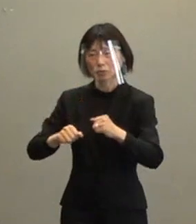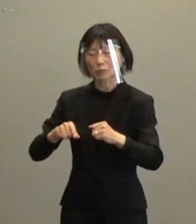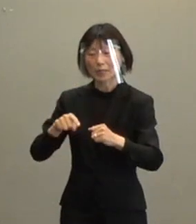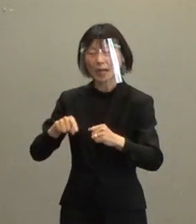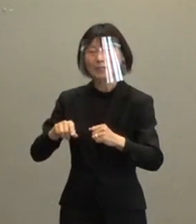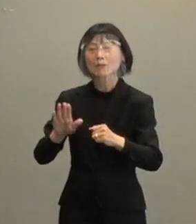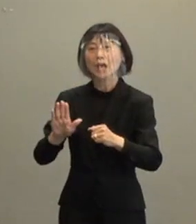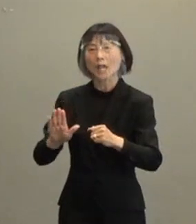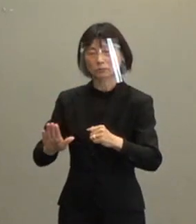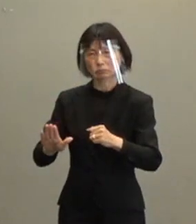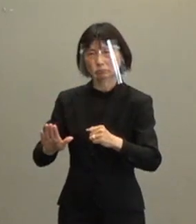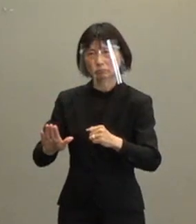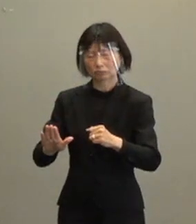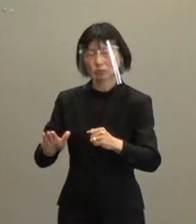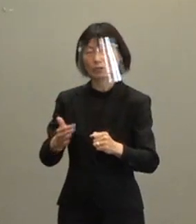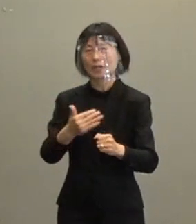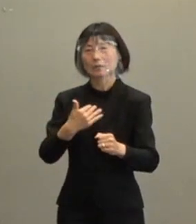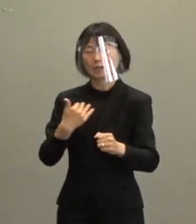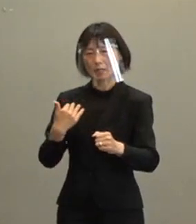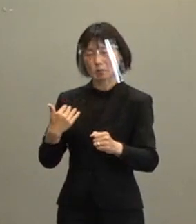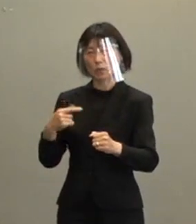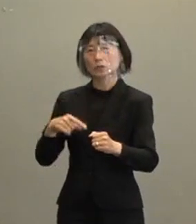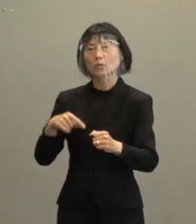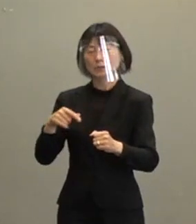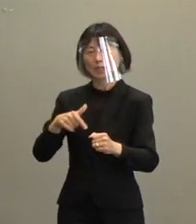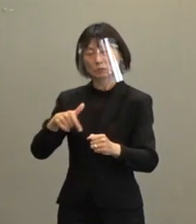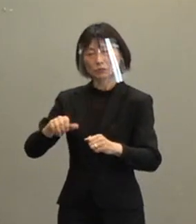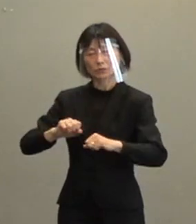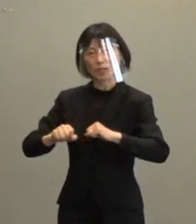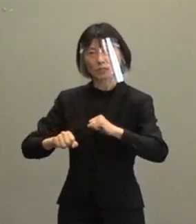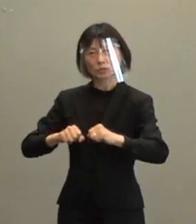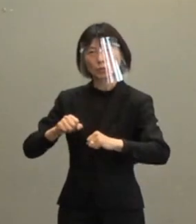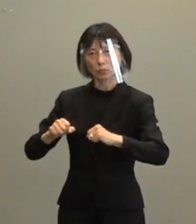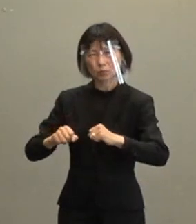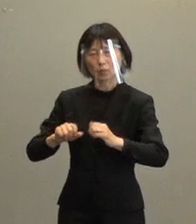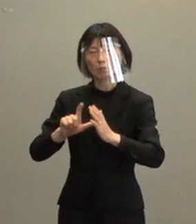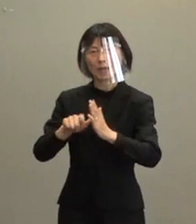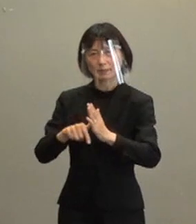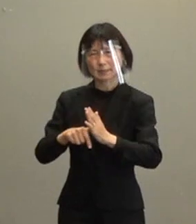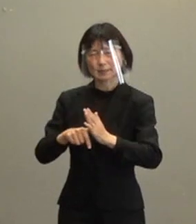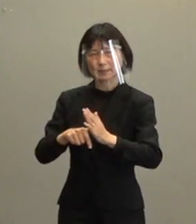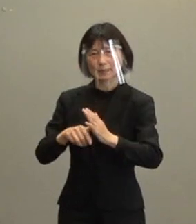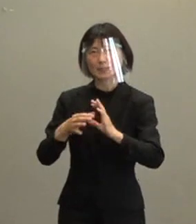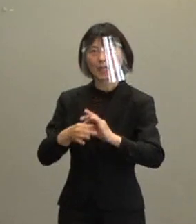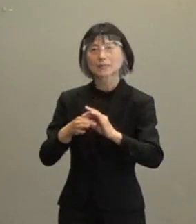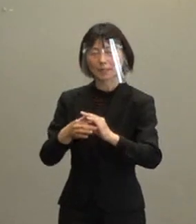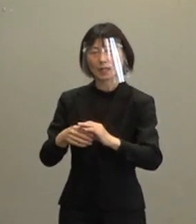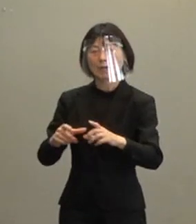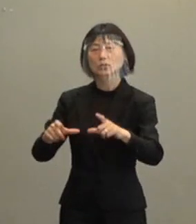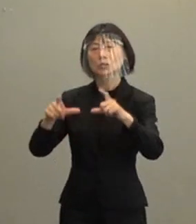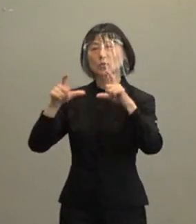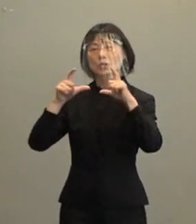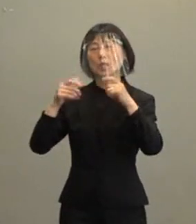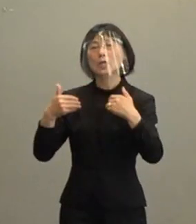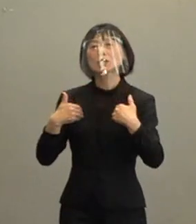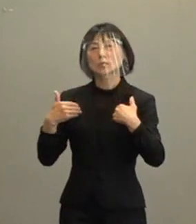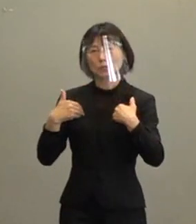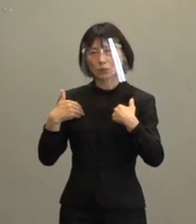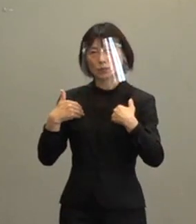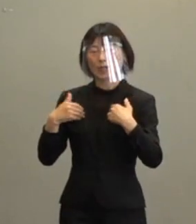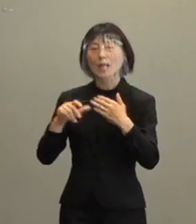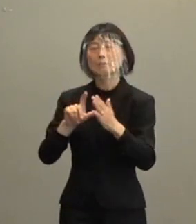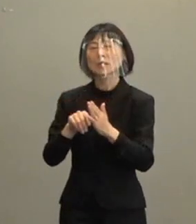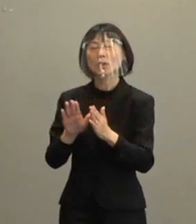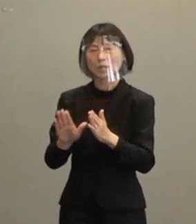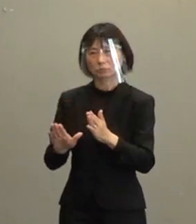にはありますので、私たちもそうした部活動の場合に関してはマスクの着用が必要なケースもあるかと思い